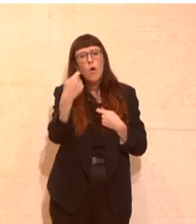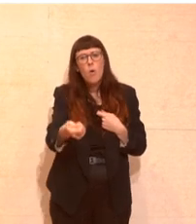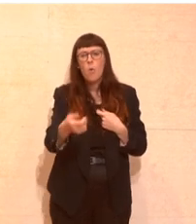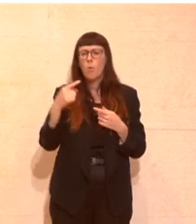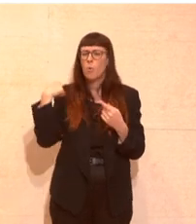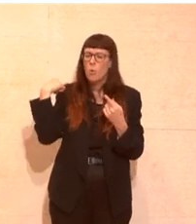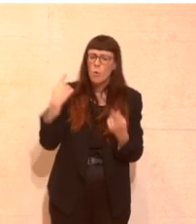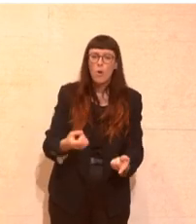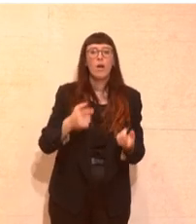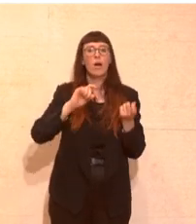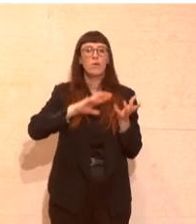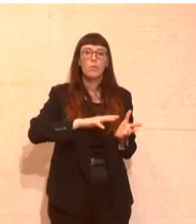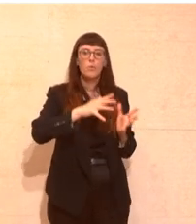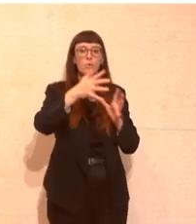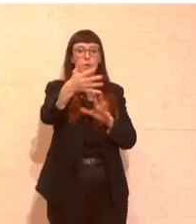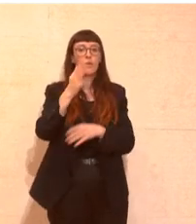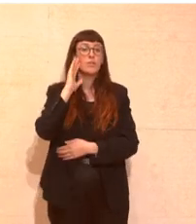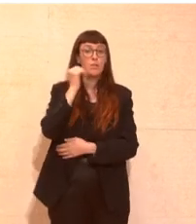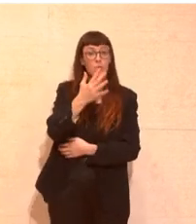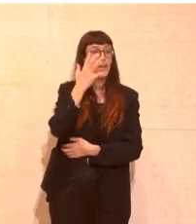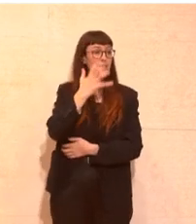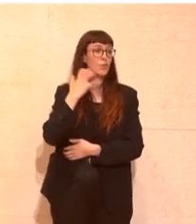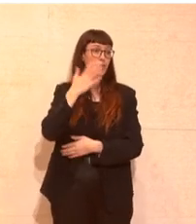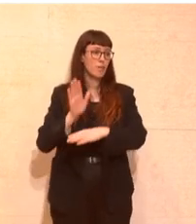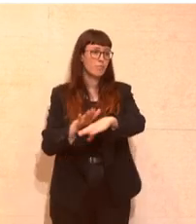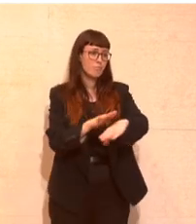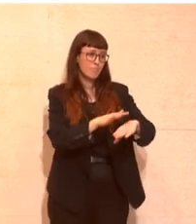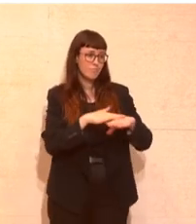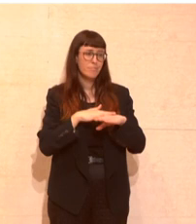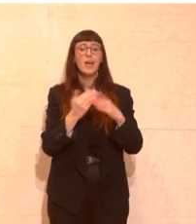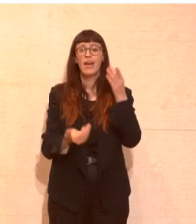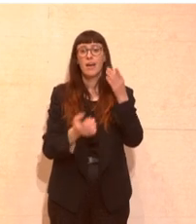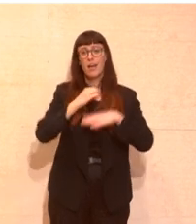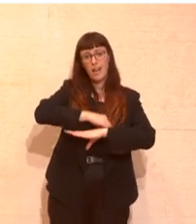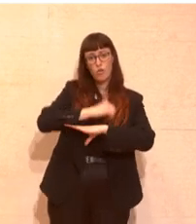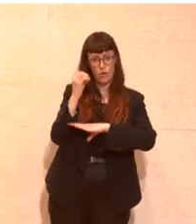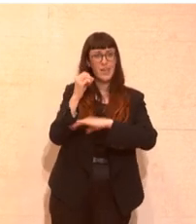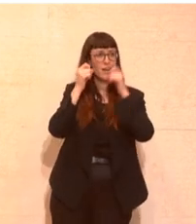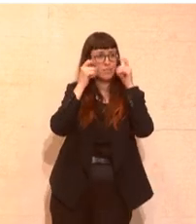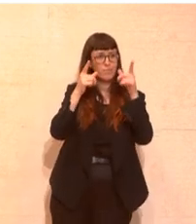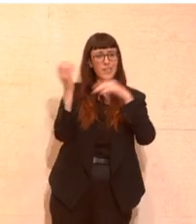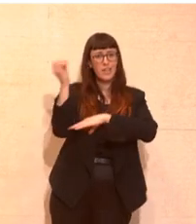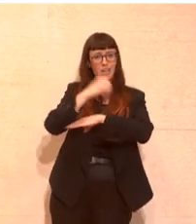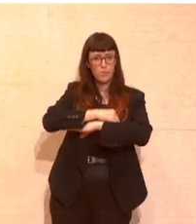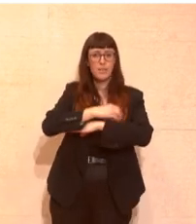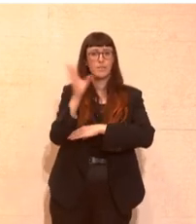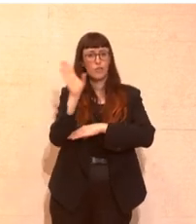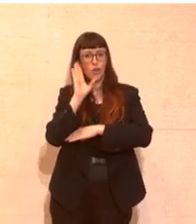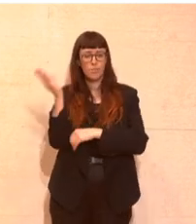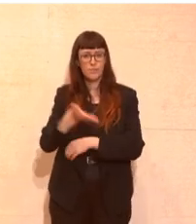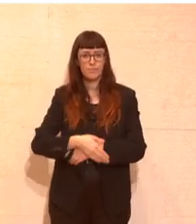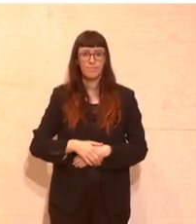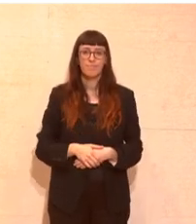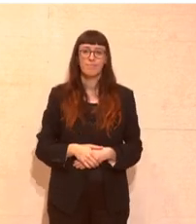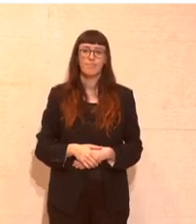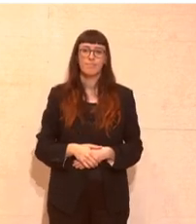faudra de nouveau leur dire qu'on dort la nuit et on est éveillé le jour. La chauve-souris, elle dort énormément, parce qu'en